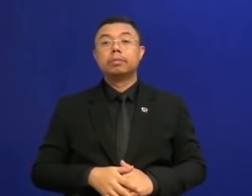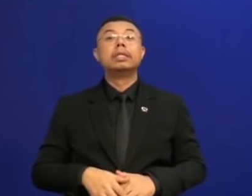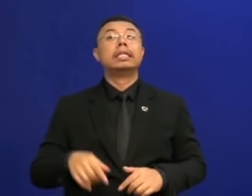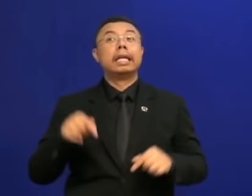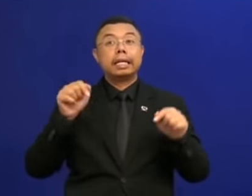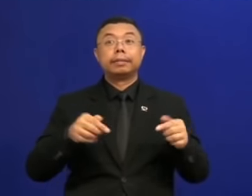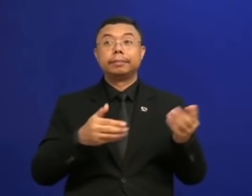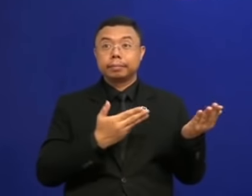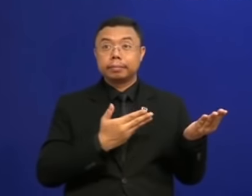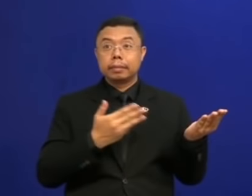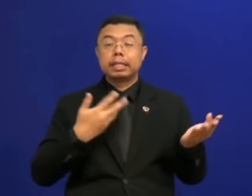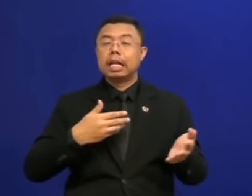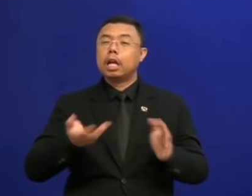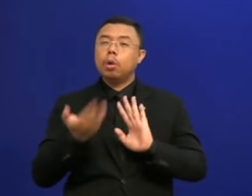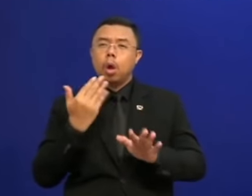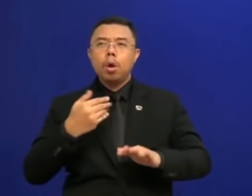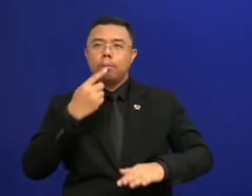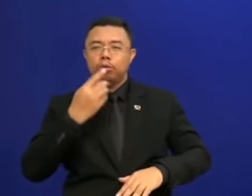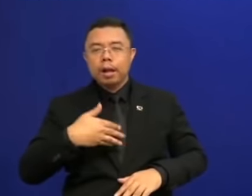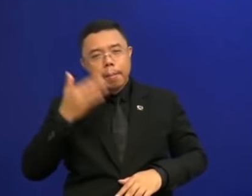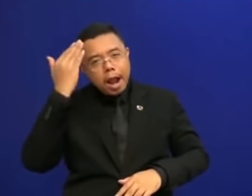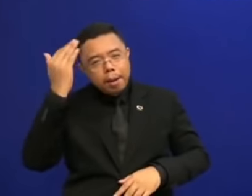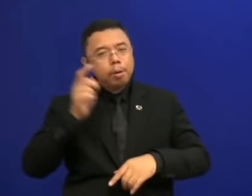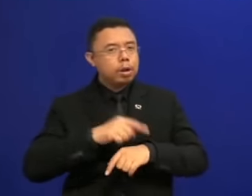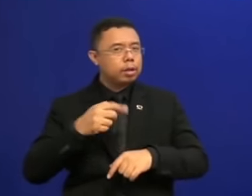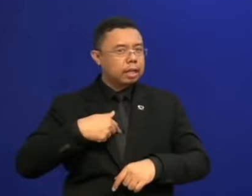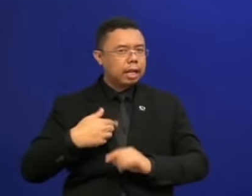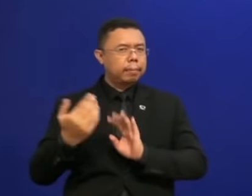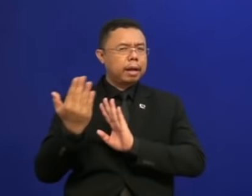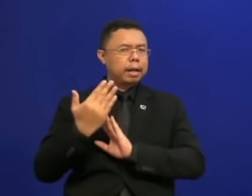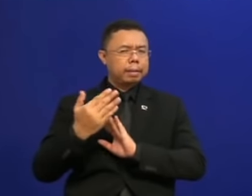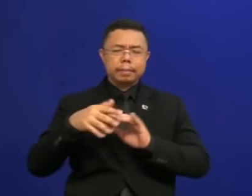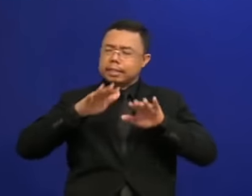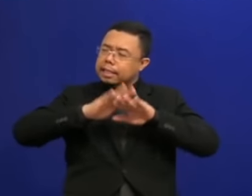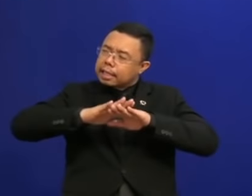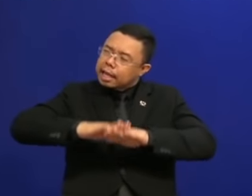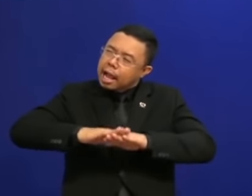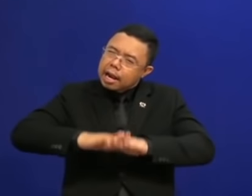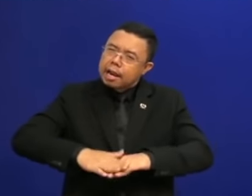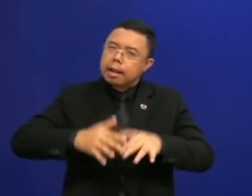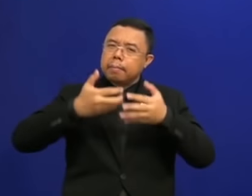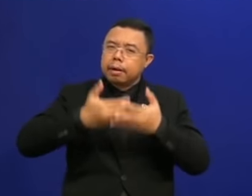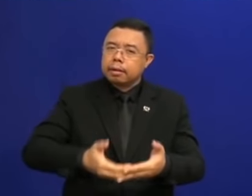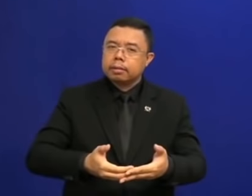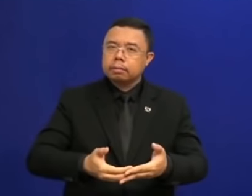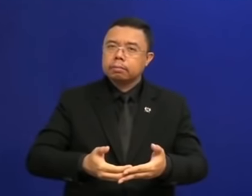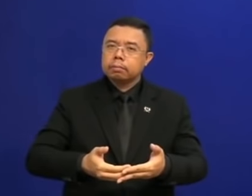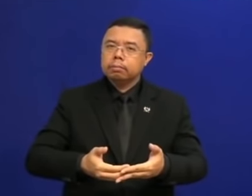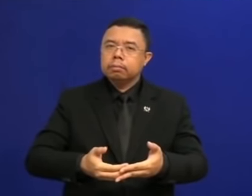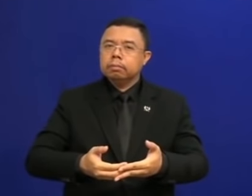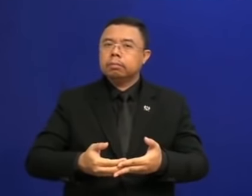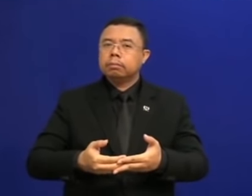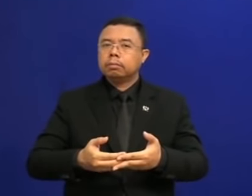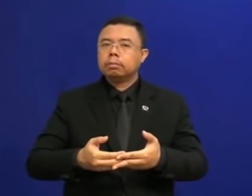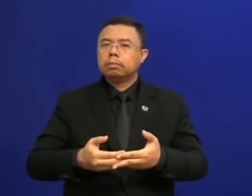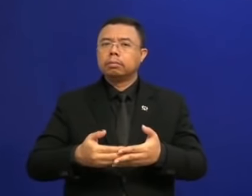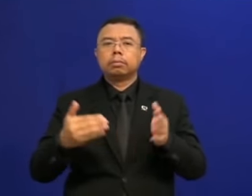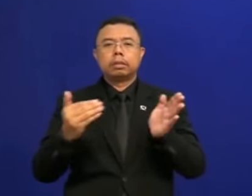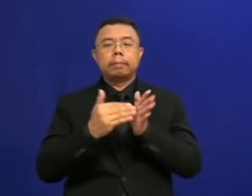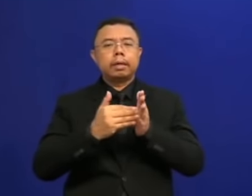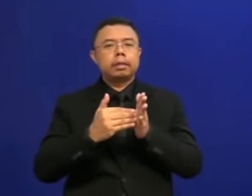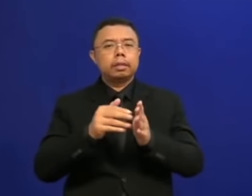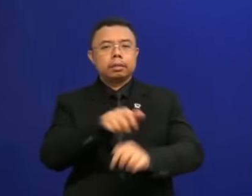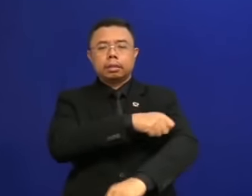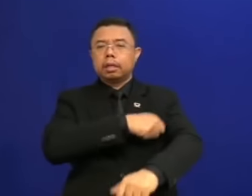Nah, yang ini yang saya sering alami pada waktu saya menghadapi tekanan yang begitu berat, tantangan yang begitu berat